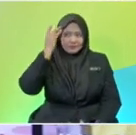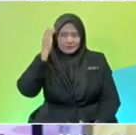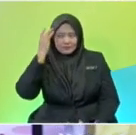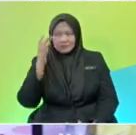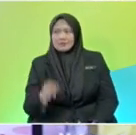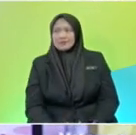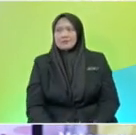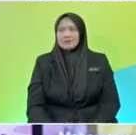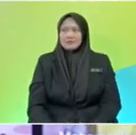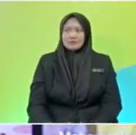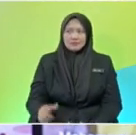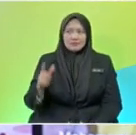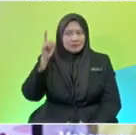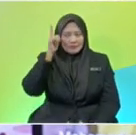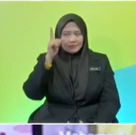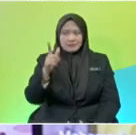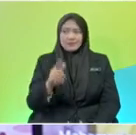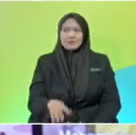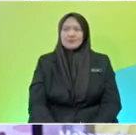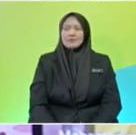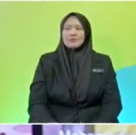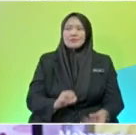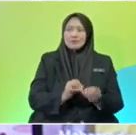40 Jadi kita itu